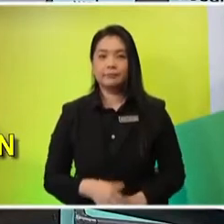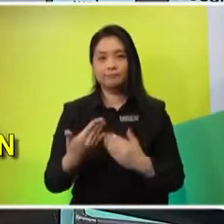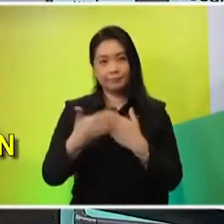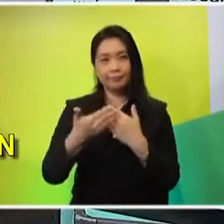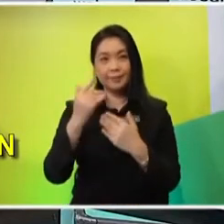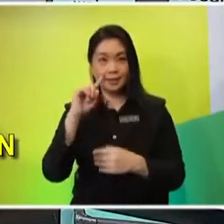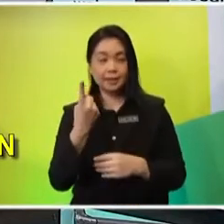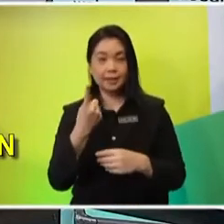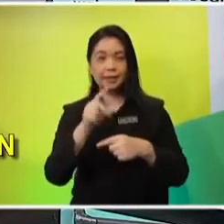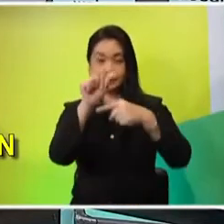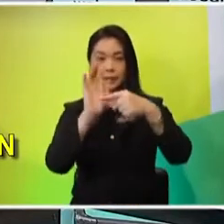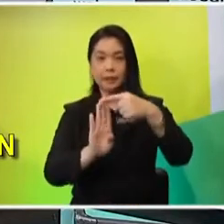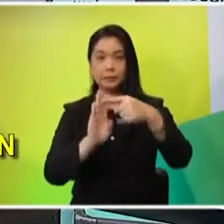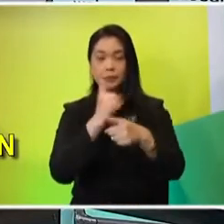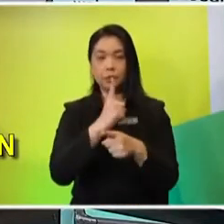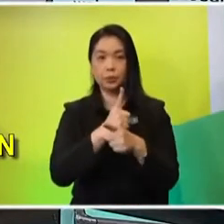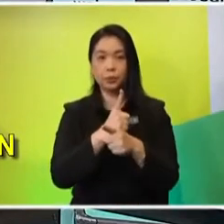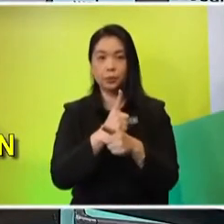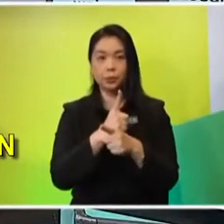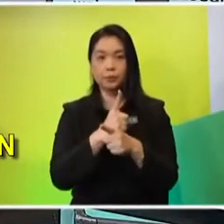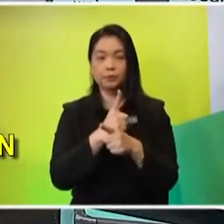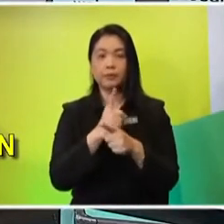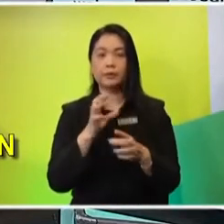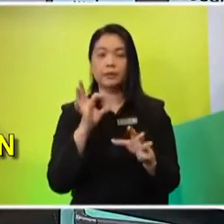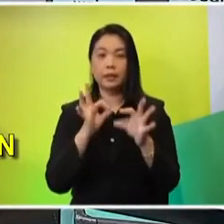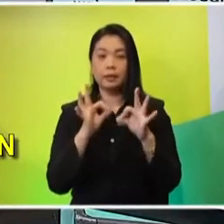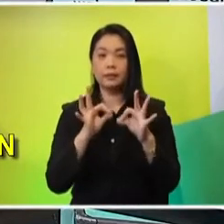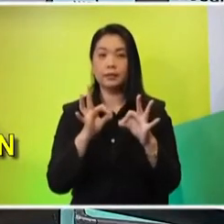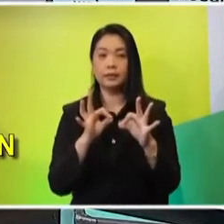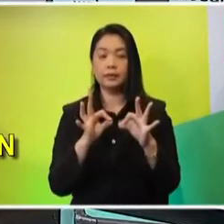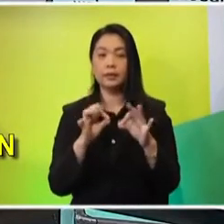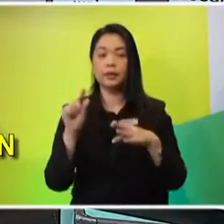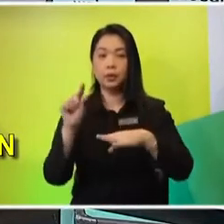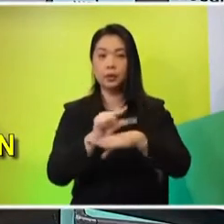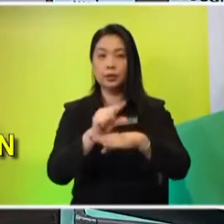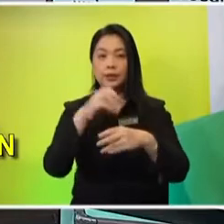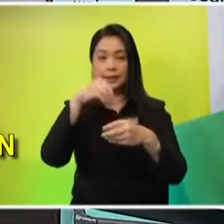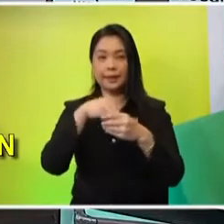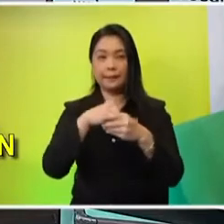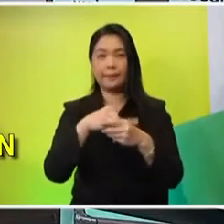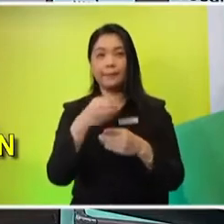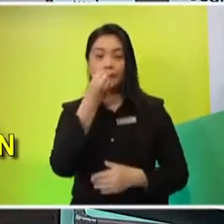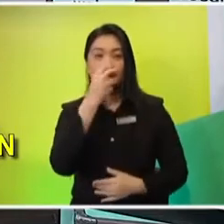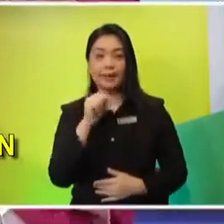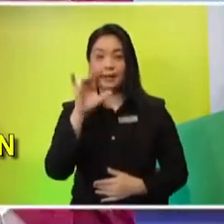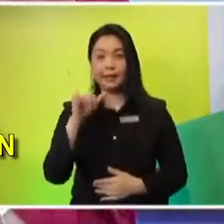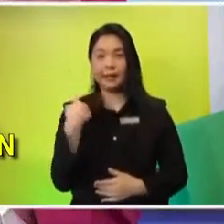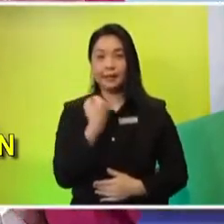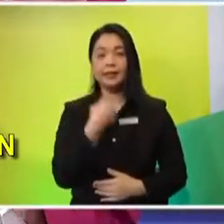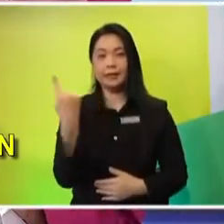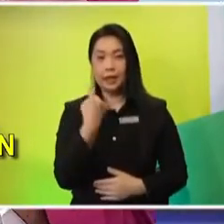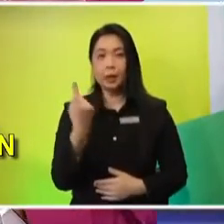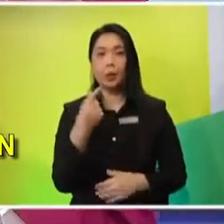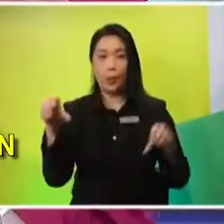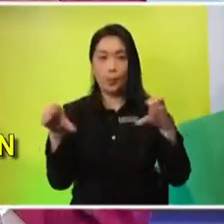Ya, dan lebih menarik kalau kita aplikasikan dekat makanan yang kita selalu buat di